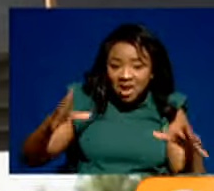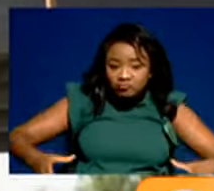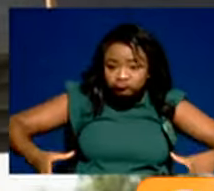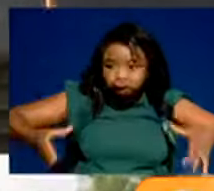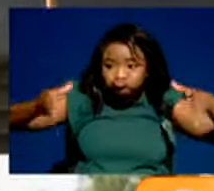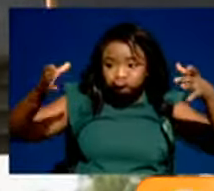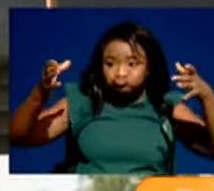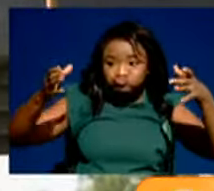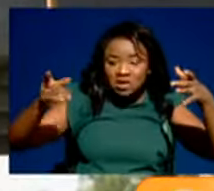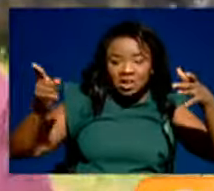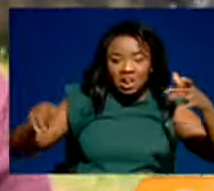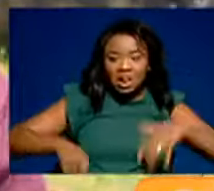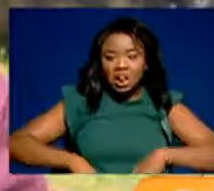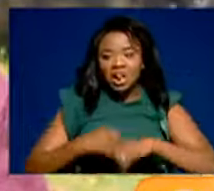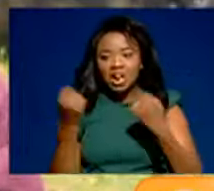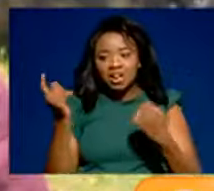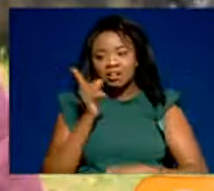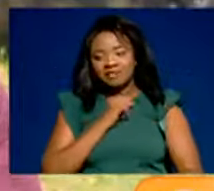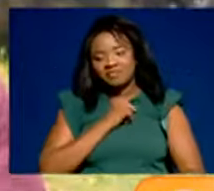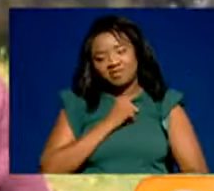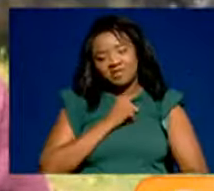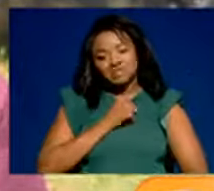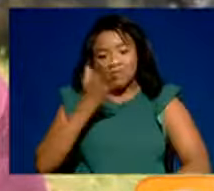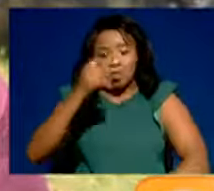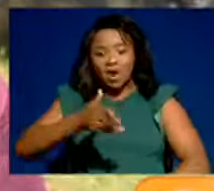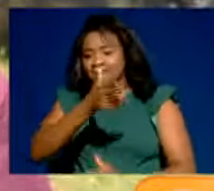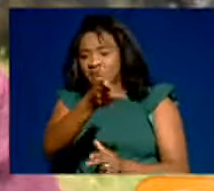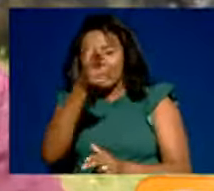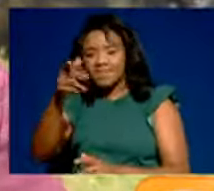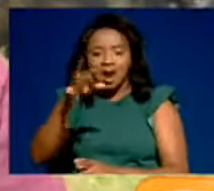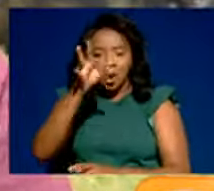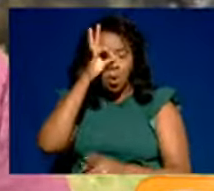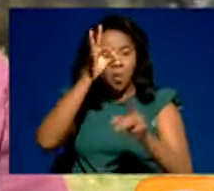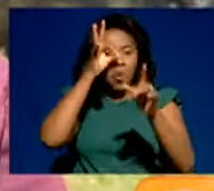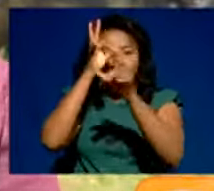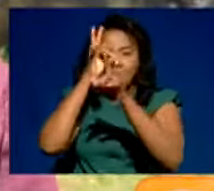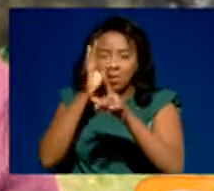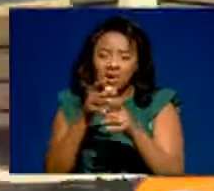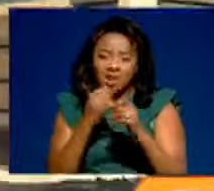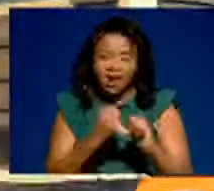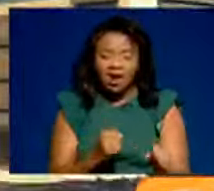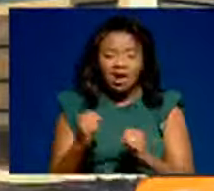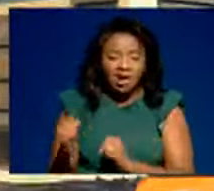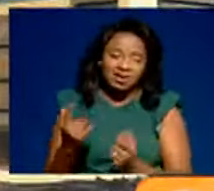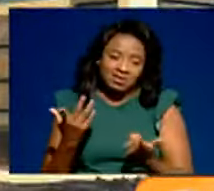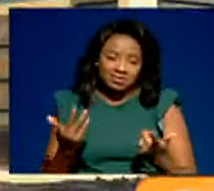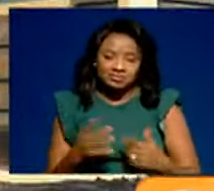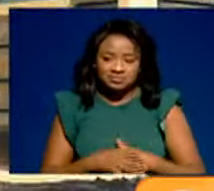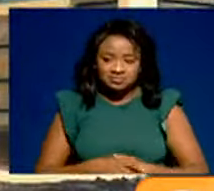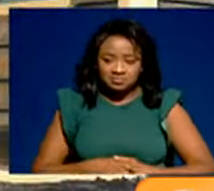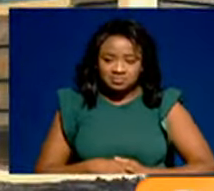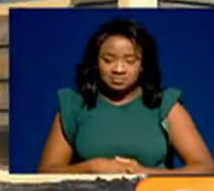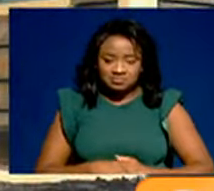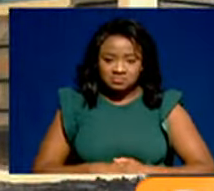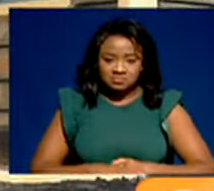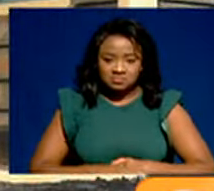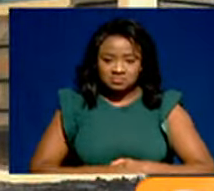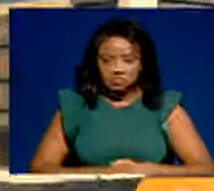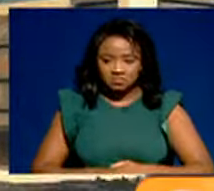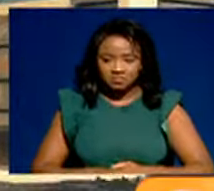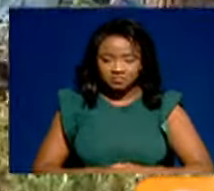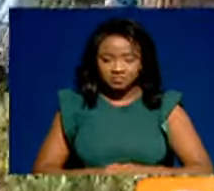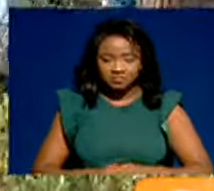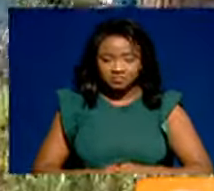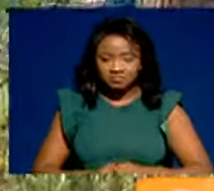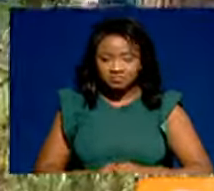huko zimeharibika yote, imetobolewa na kila kitu imeharibika. So tumeanza zero square one. Hali hii ya utovu wa